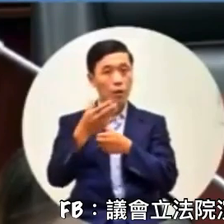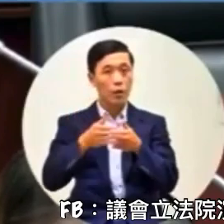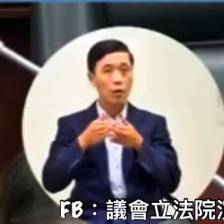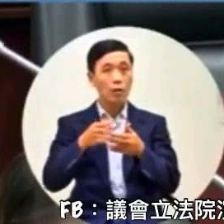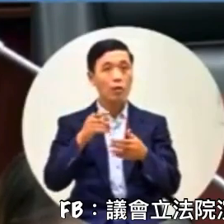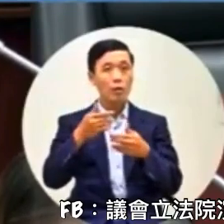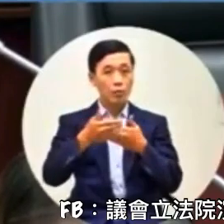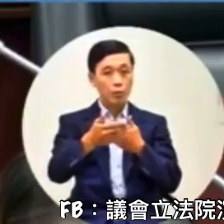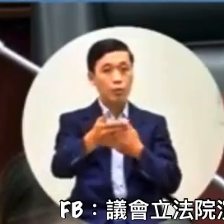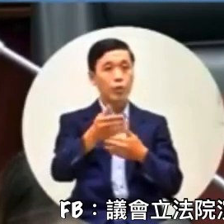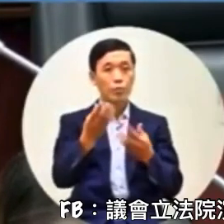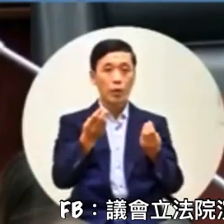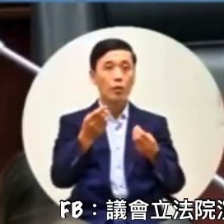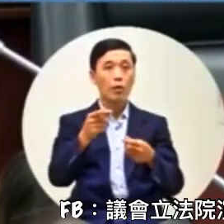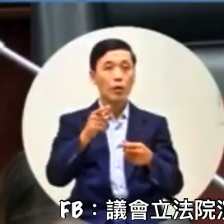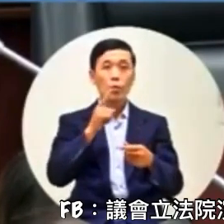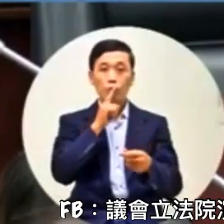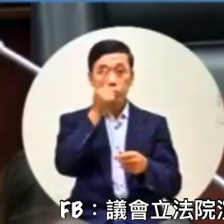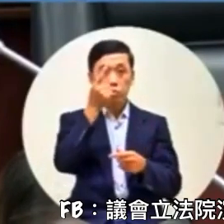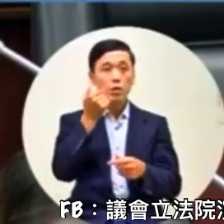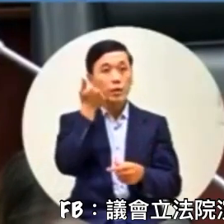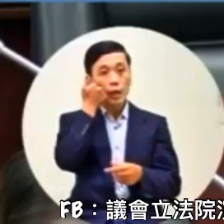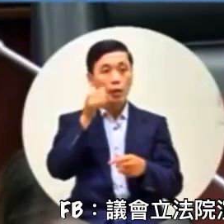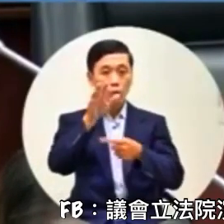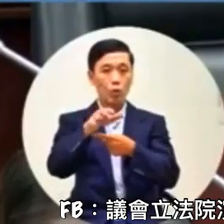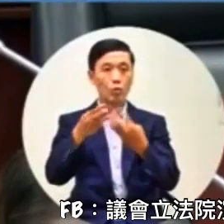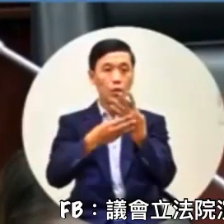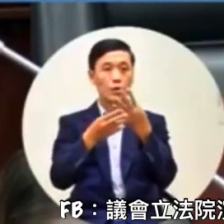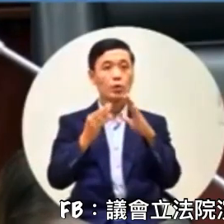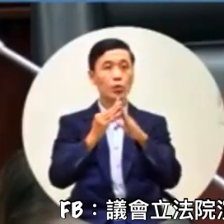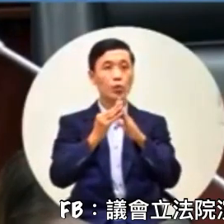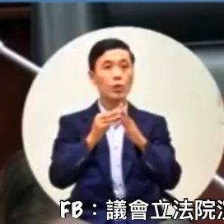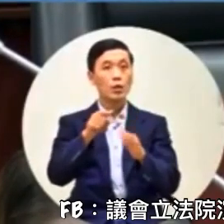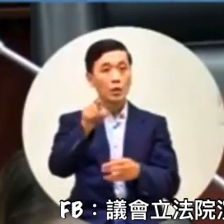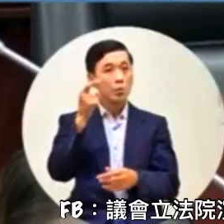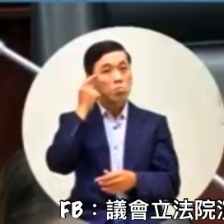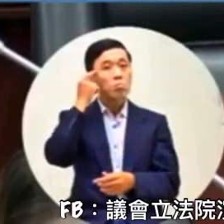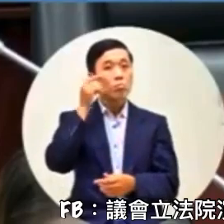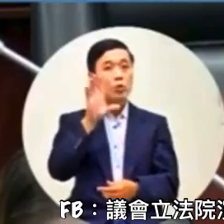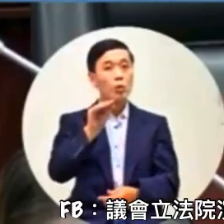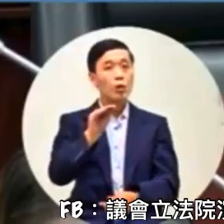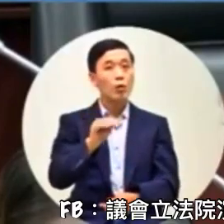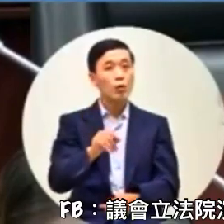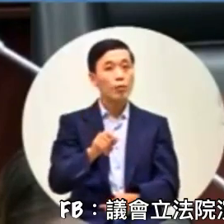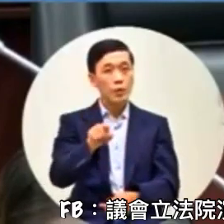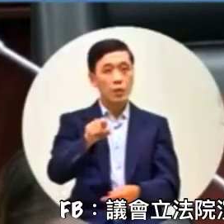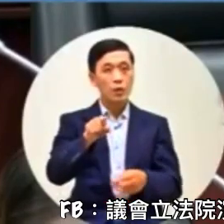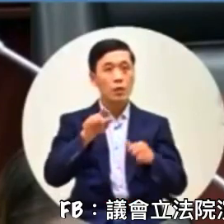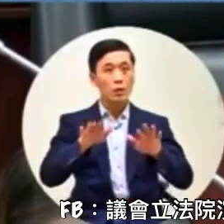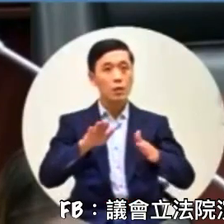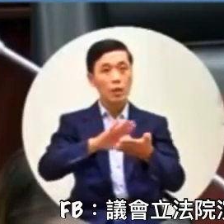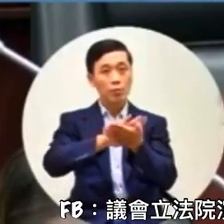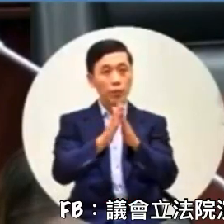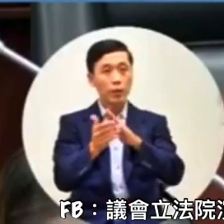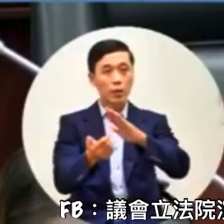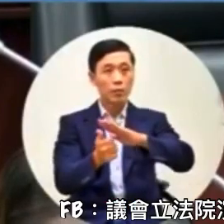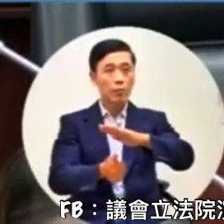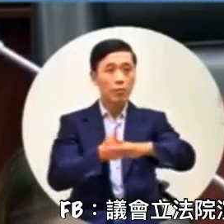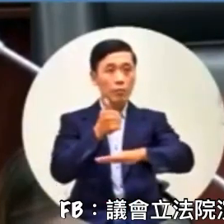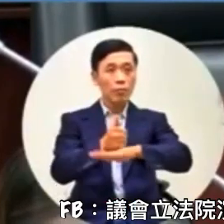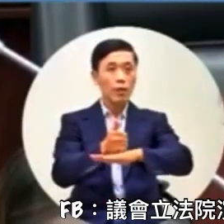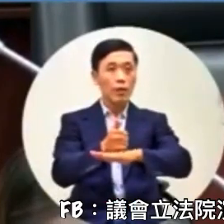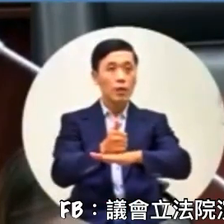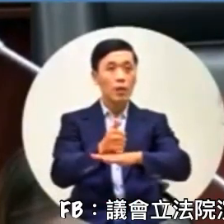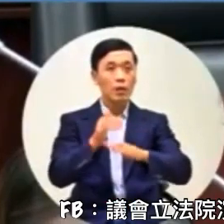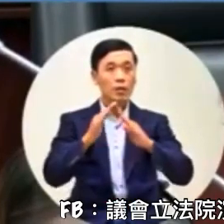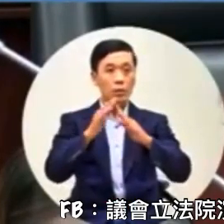的，居然还是农业局办的，没有想到你现在变成陈